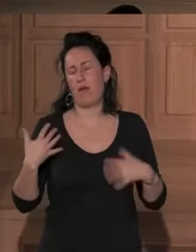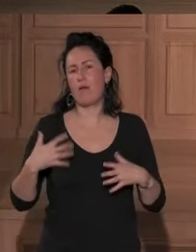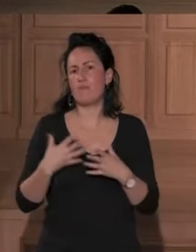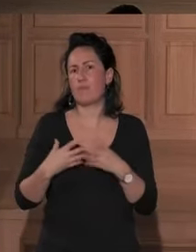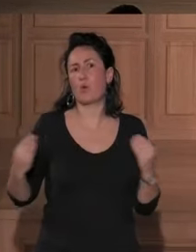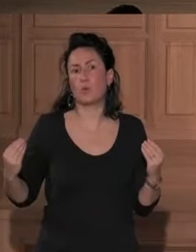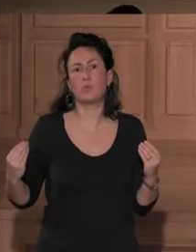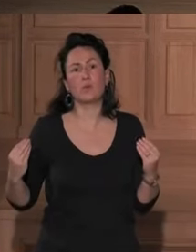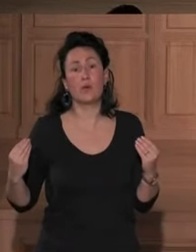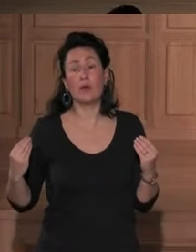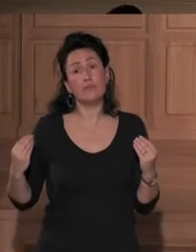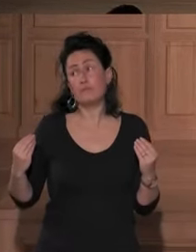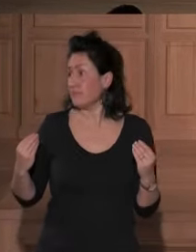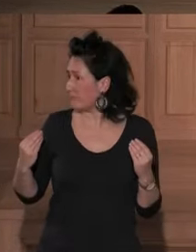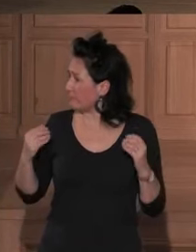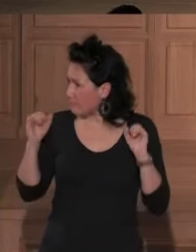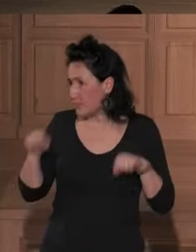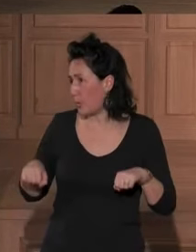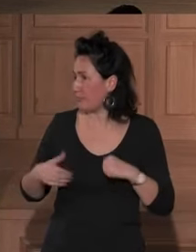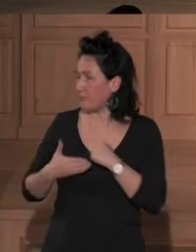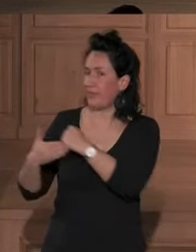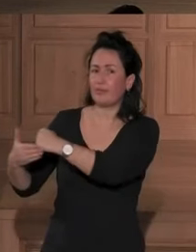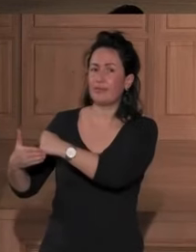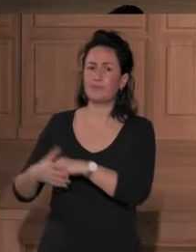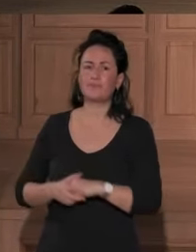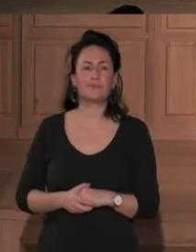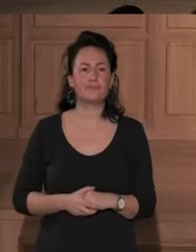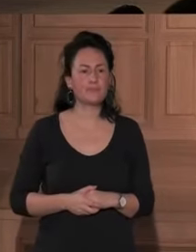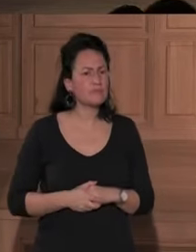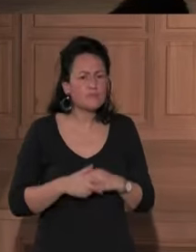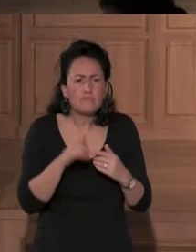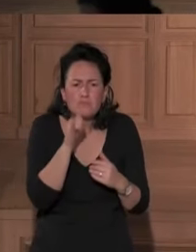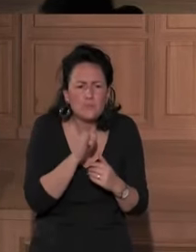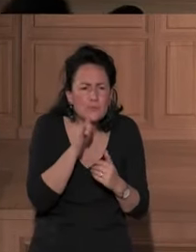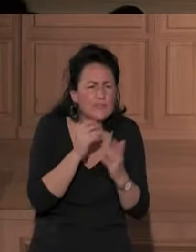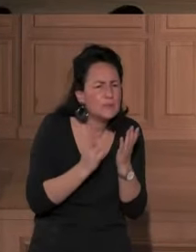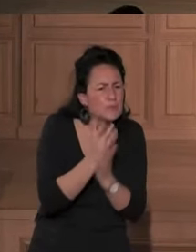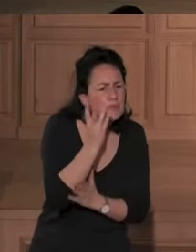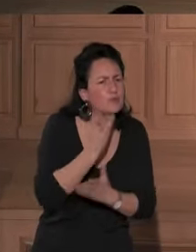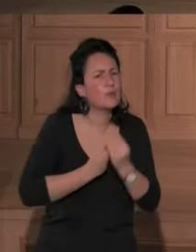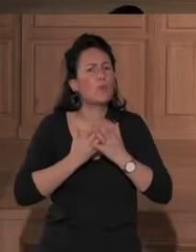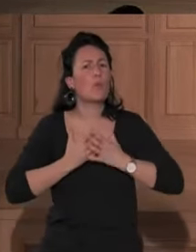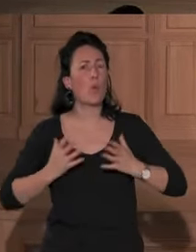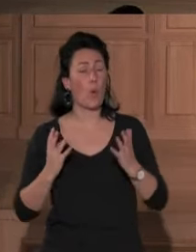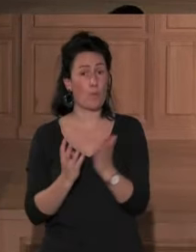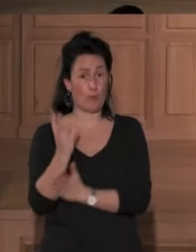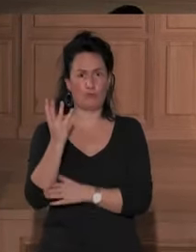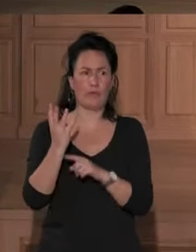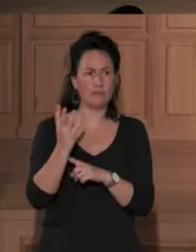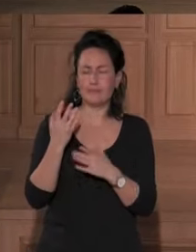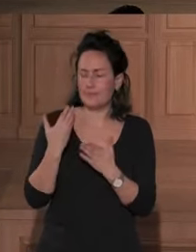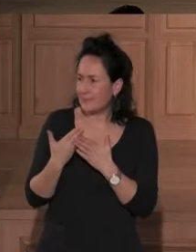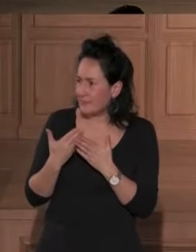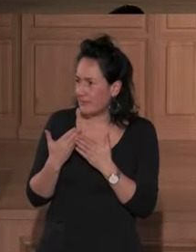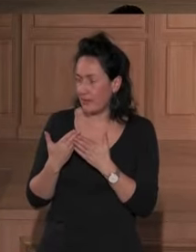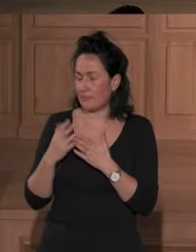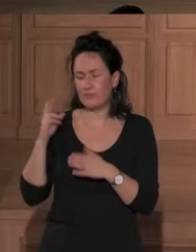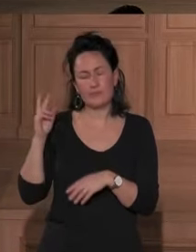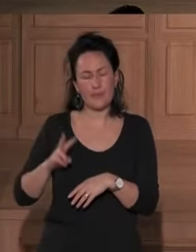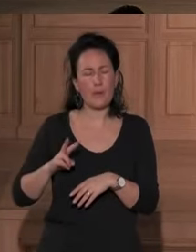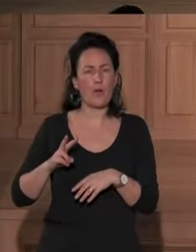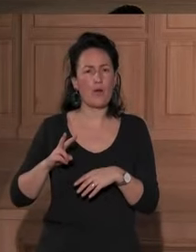ne sert à rien ». Si, je pense que ça marche par micro-projet. Et tout micro-projet qui avance, c'est autant de personnes qui trouvent du sens à leur vie, et pas seulement la